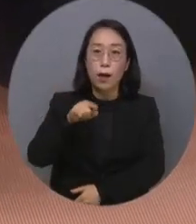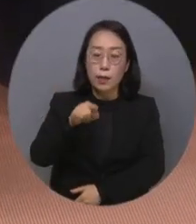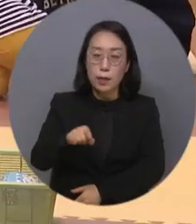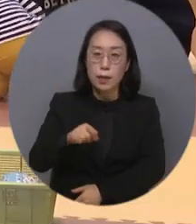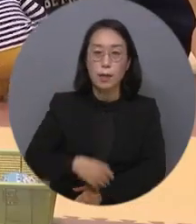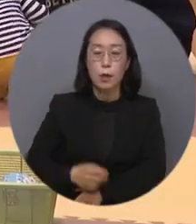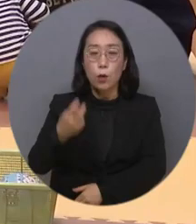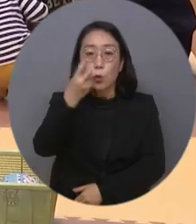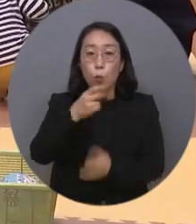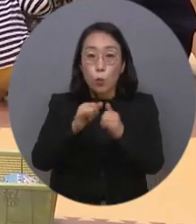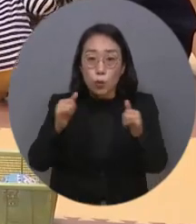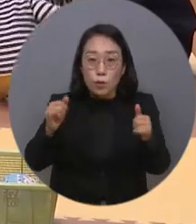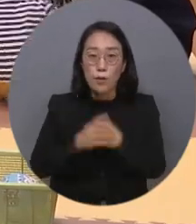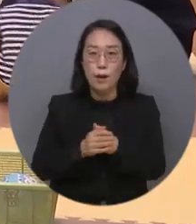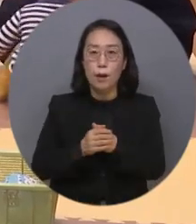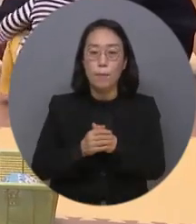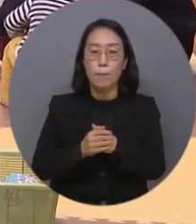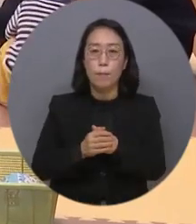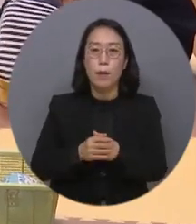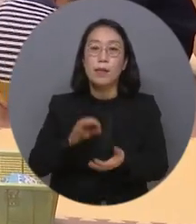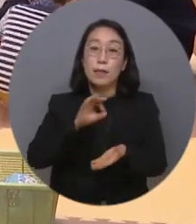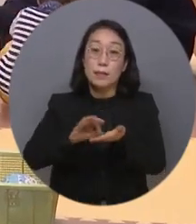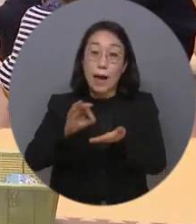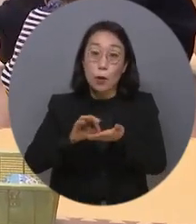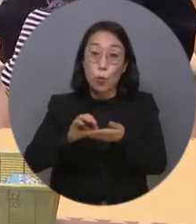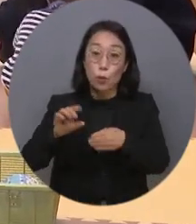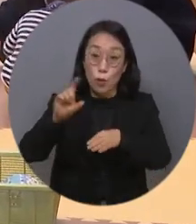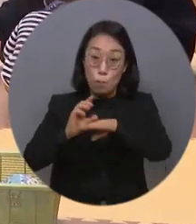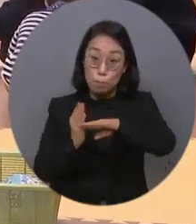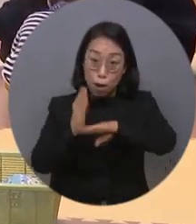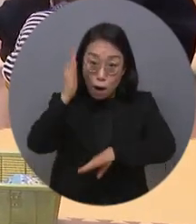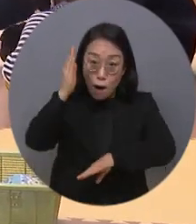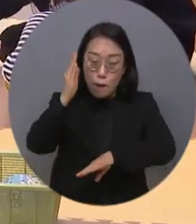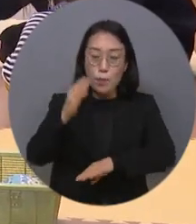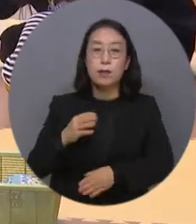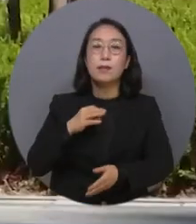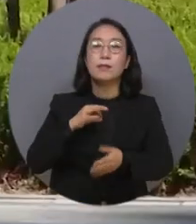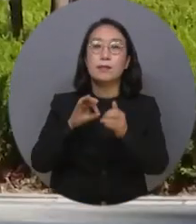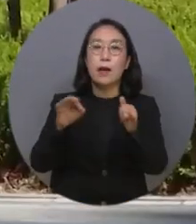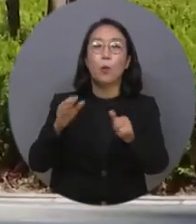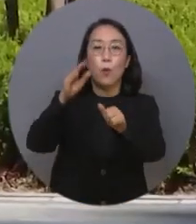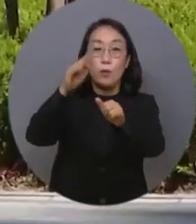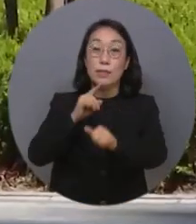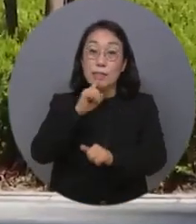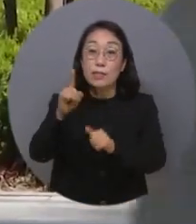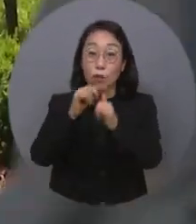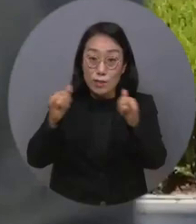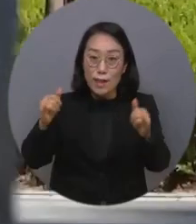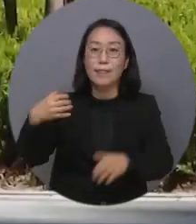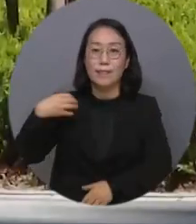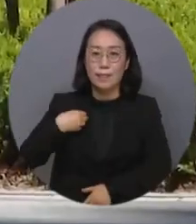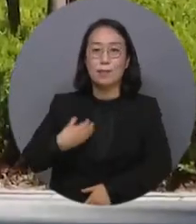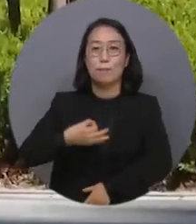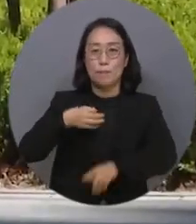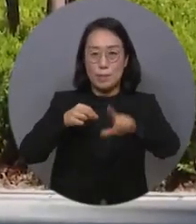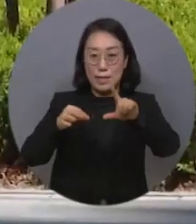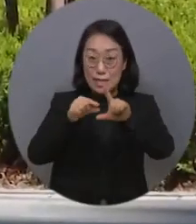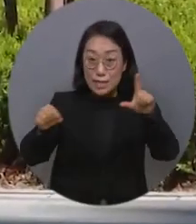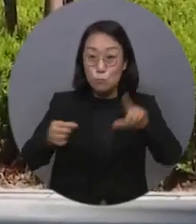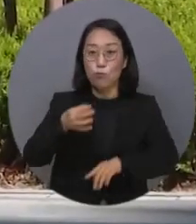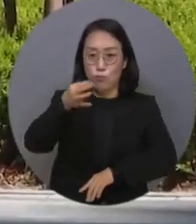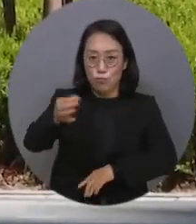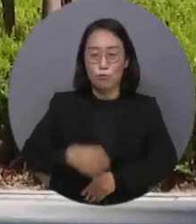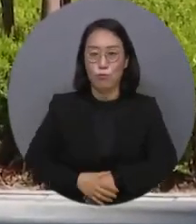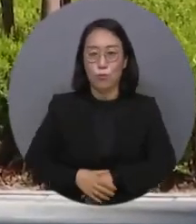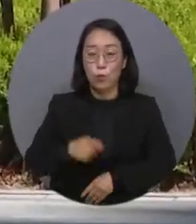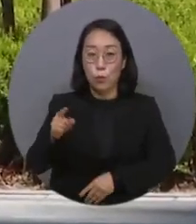이동 비용과 급여를 고려해 추가 비용은 이용자가 부담하게 됩니다. 또 아이돌봄 서비스 신청 후 연계까지